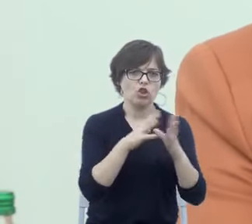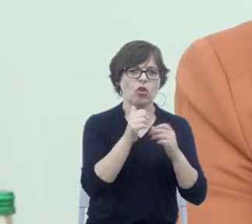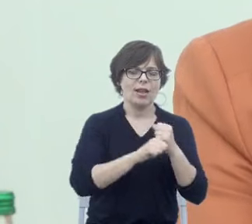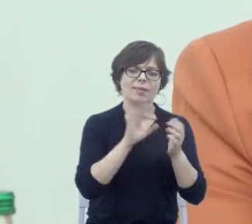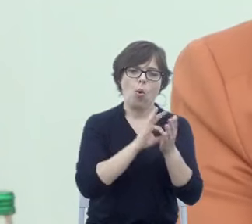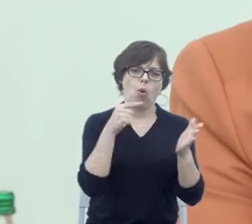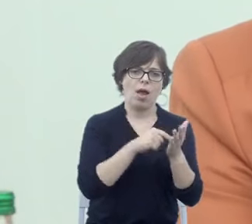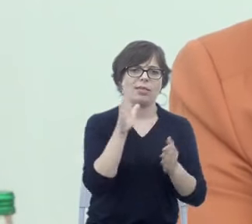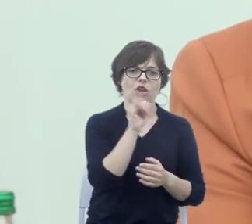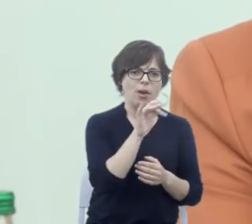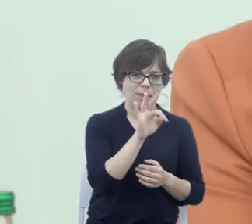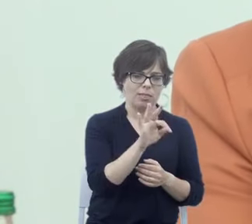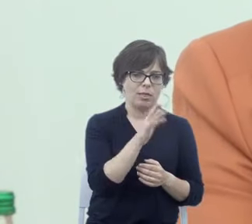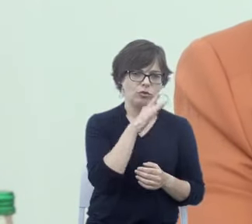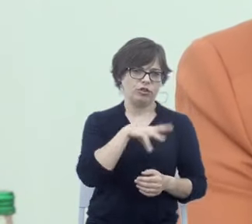lipca,